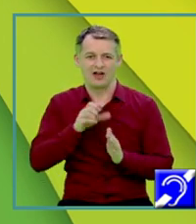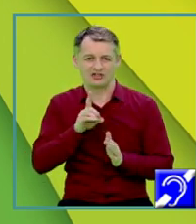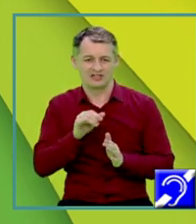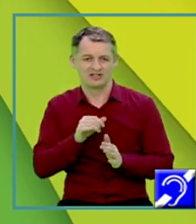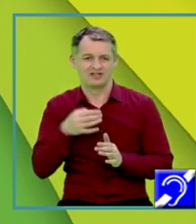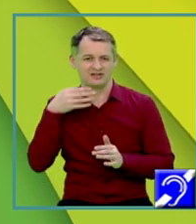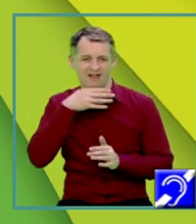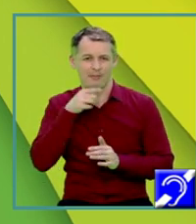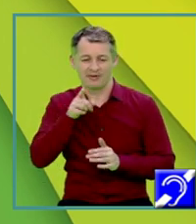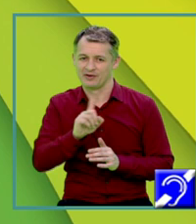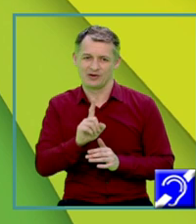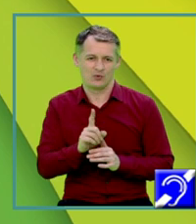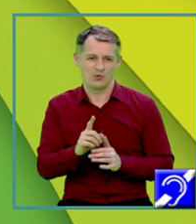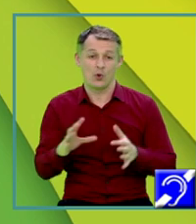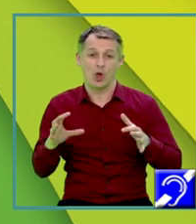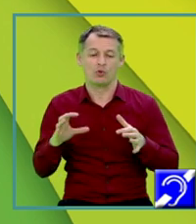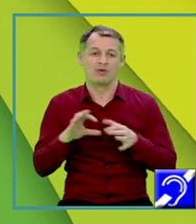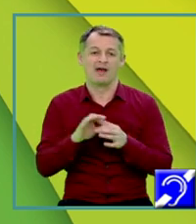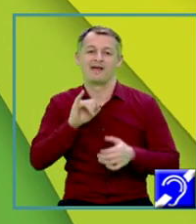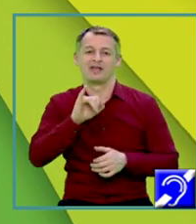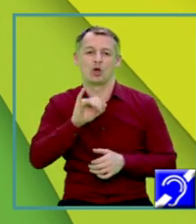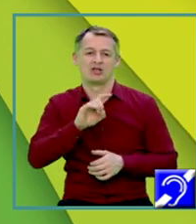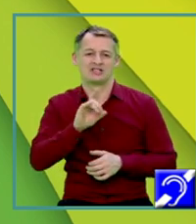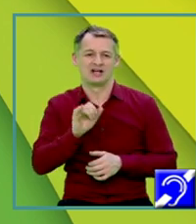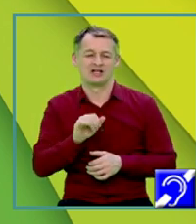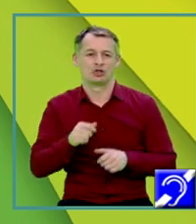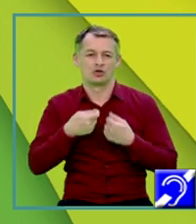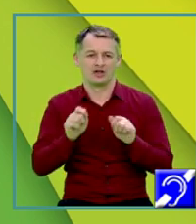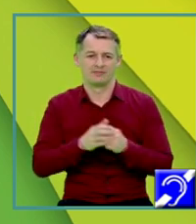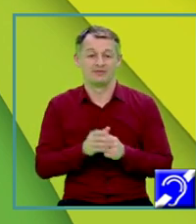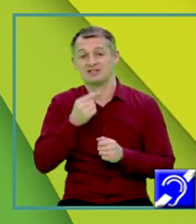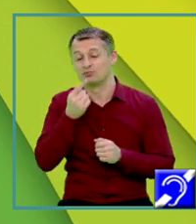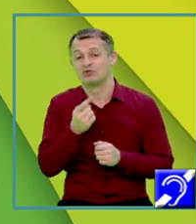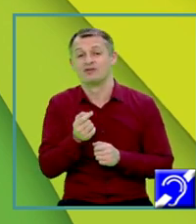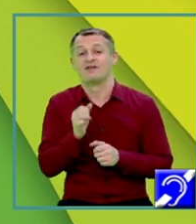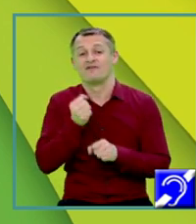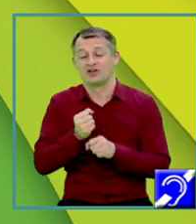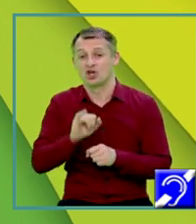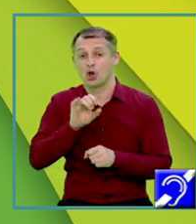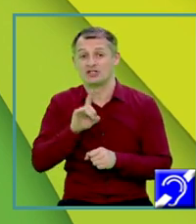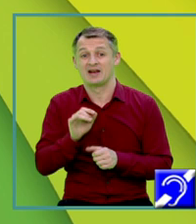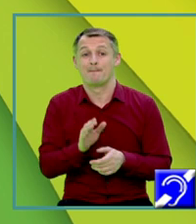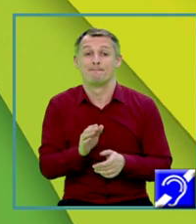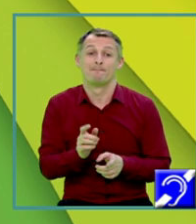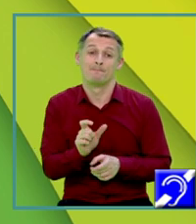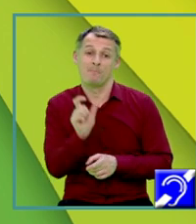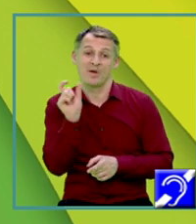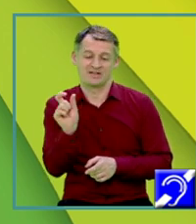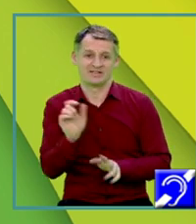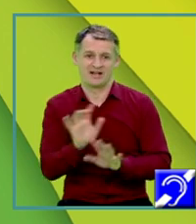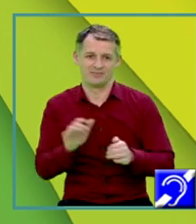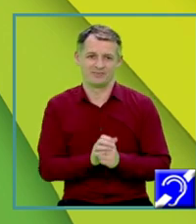nu ionizează în totalitate și spunem că ionizează parțial. Așadar, doar o parte